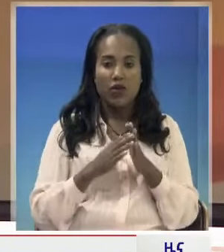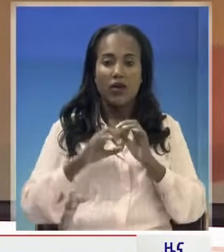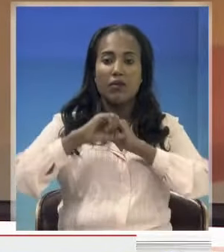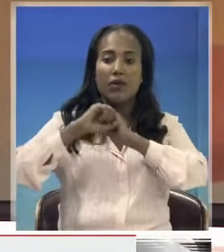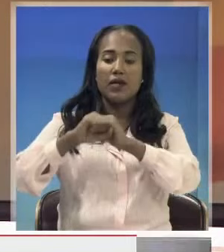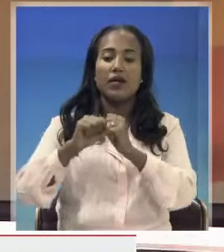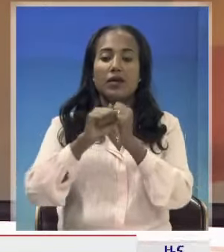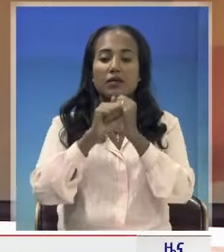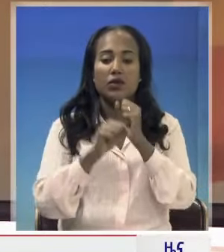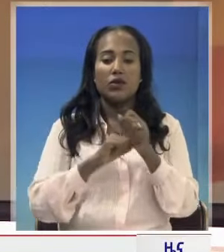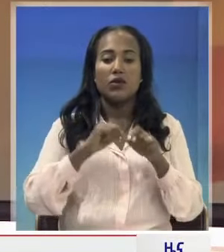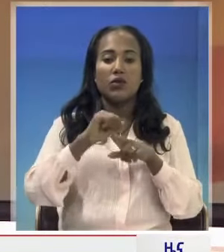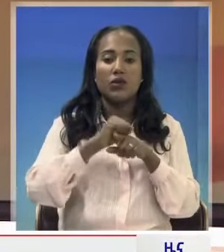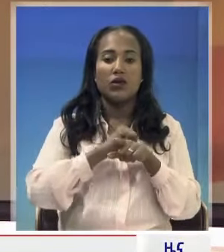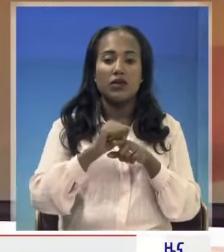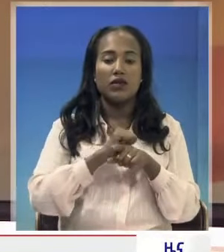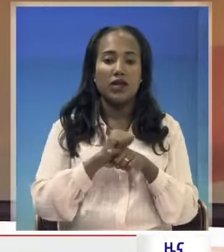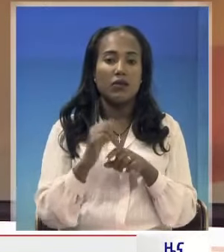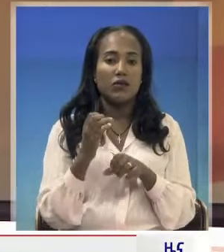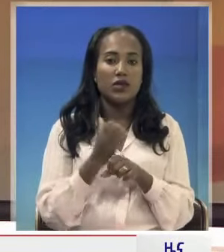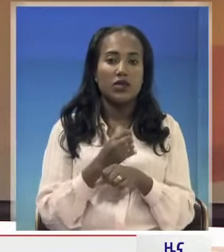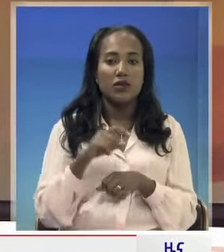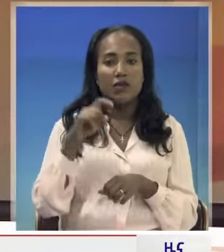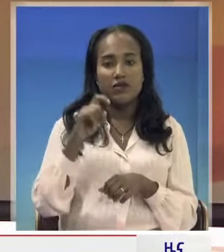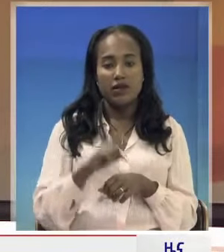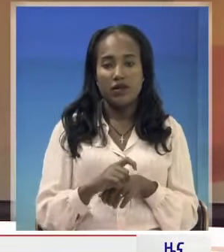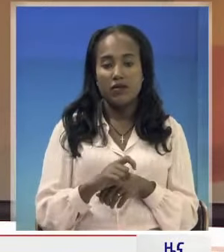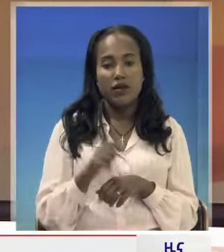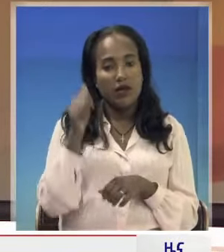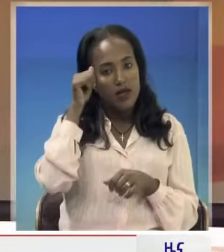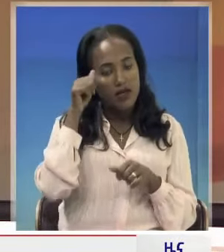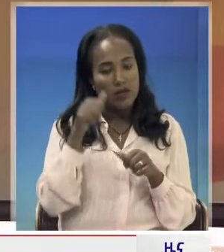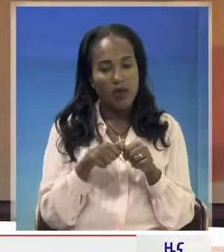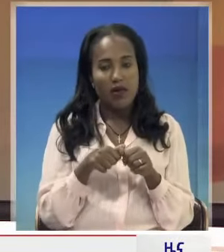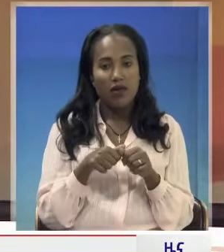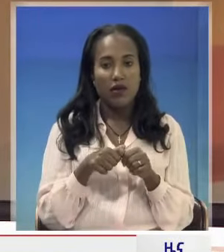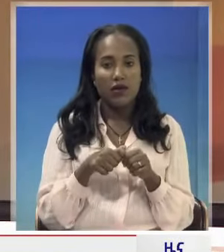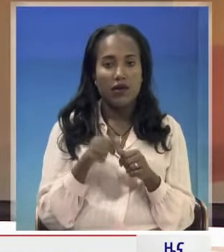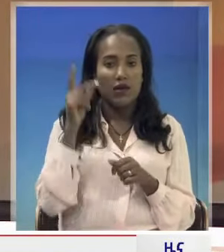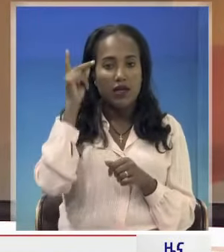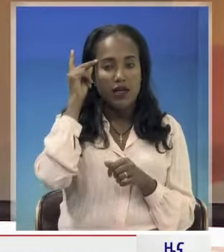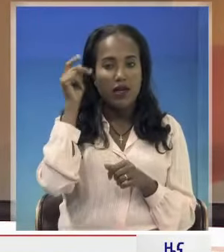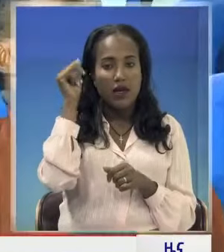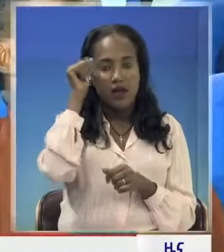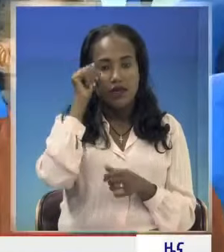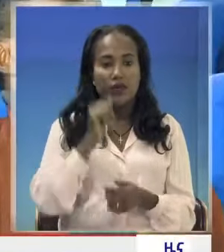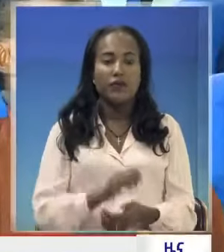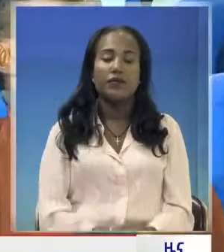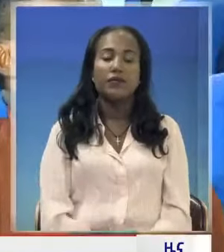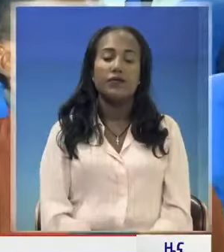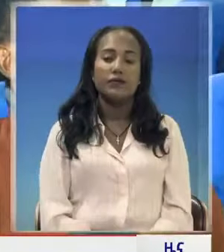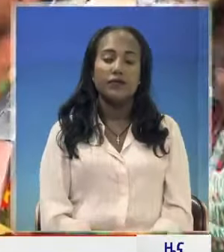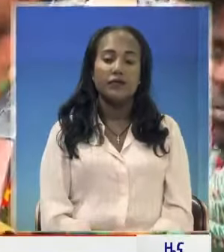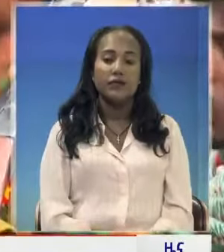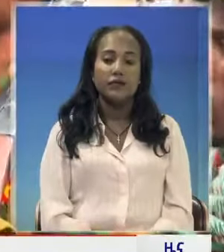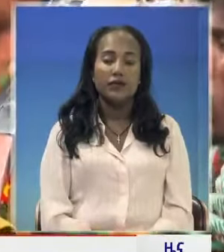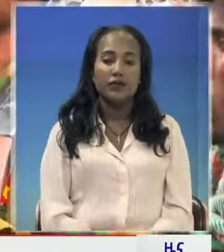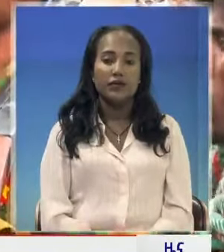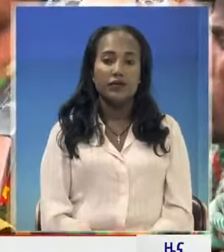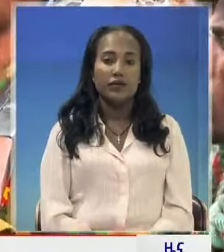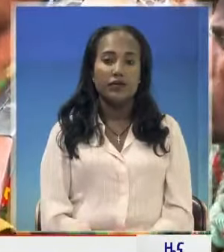ወረራውን ለመመከት መሰረታዊ የውትድርና ስልጠና መውሰድ እንደሚያስፈልግም አሳስበዋል። የኔን ሐለሙ